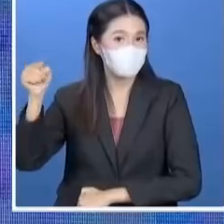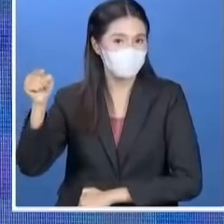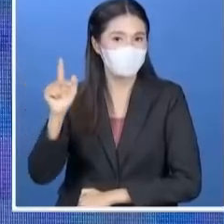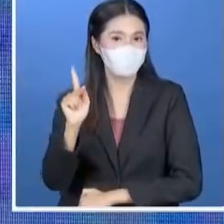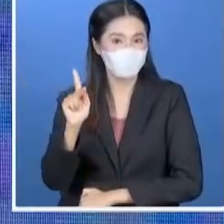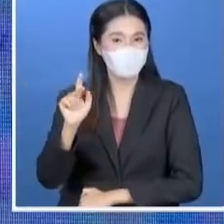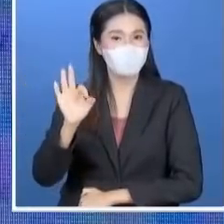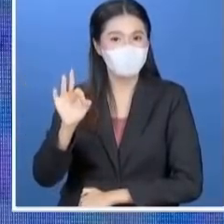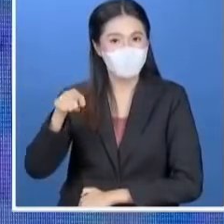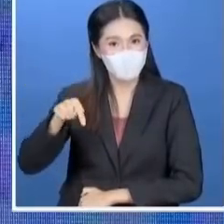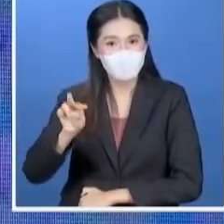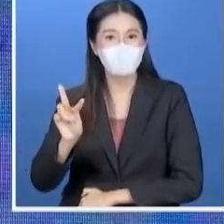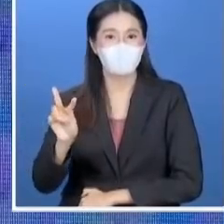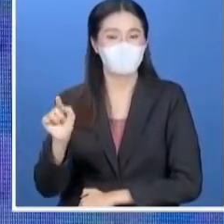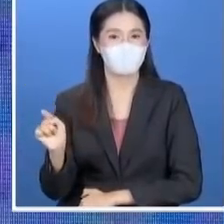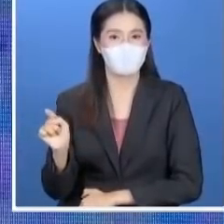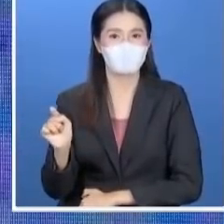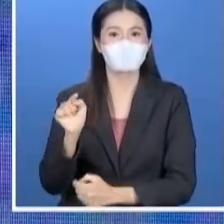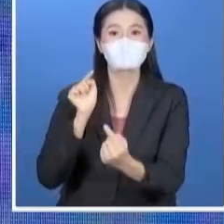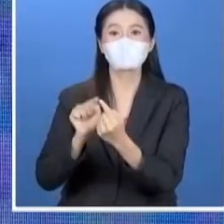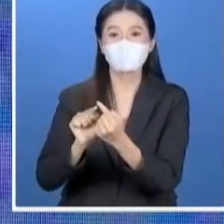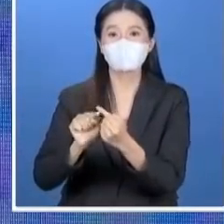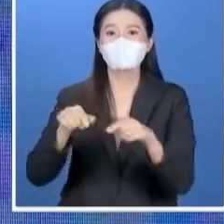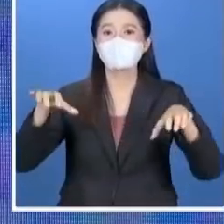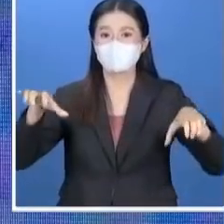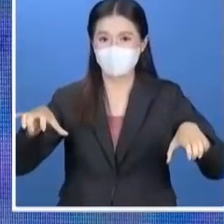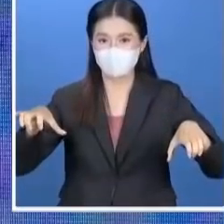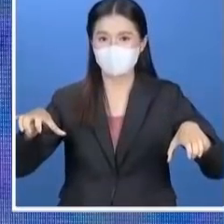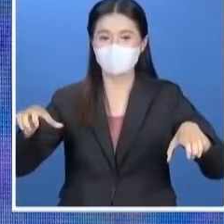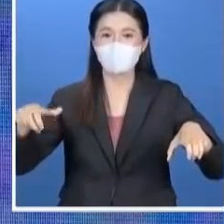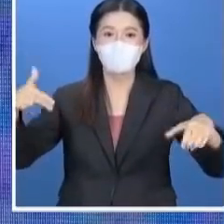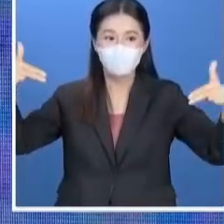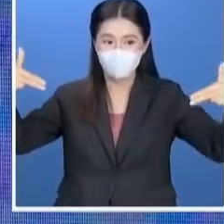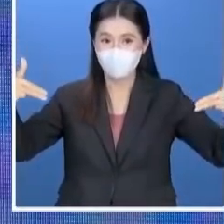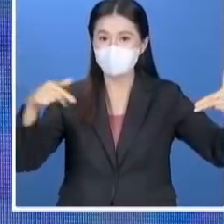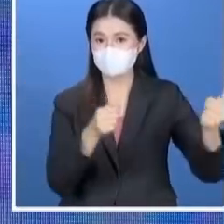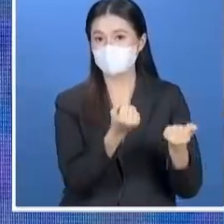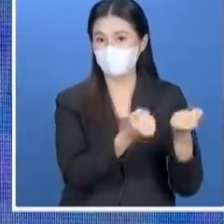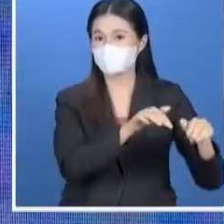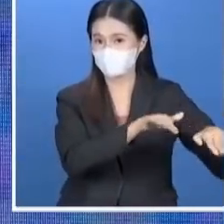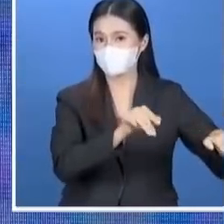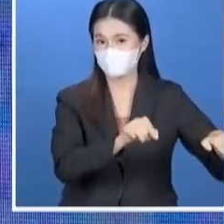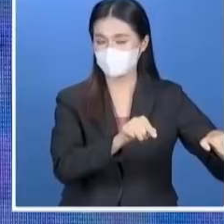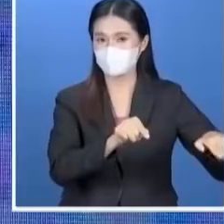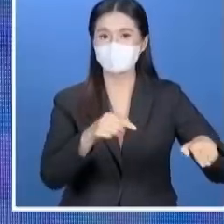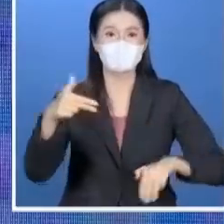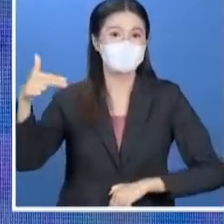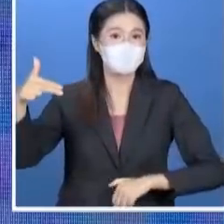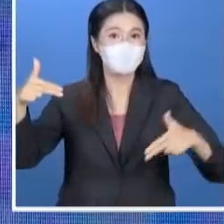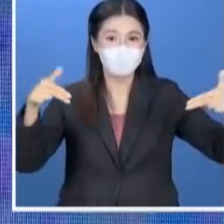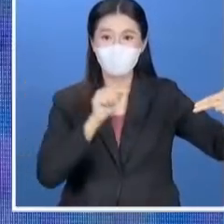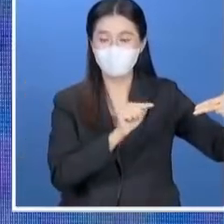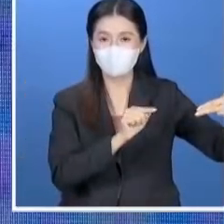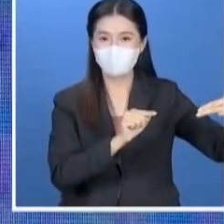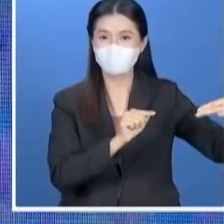ะครับซึ่งเป็นมุมที่อยู่ตรงข้ามกับกล้องที่ผ่านลานจอดรถมาสักครู่นะครับตอนที่ผ่านลานจอดร